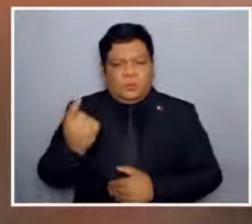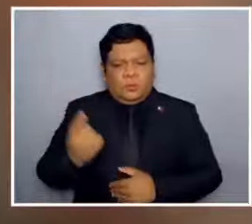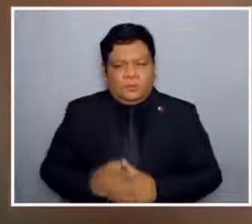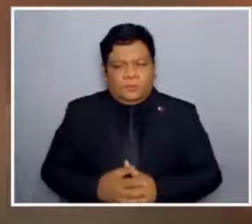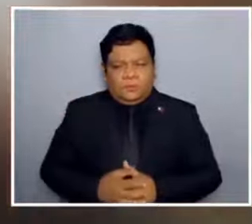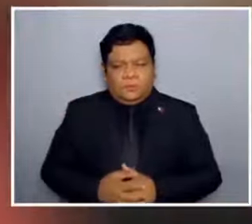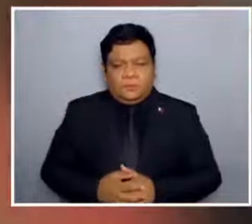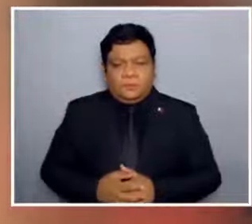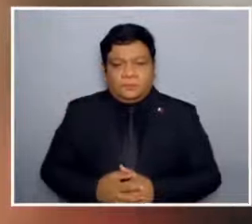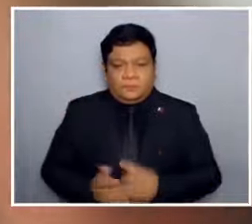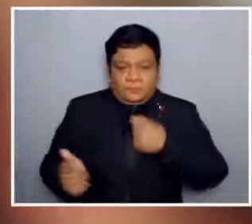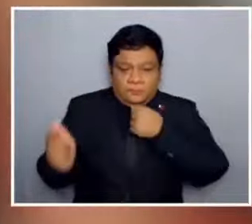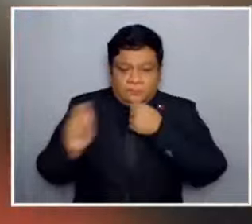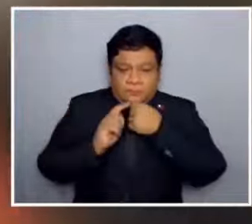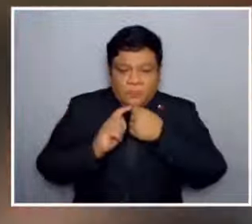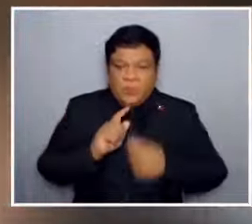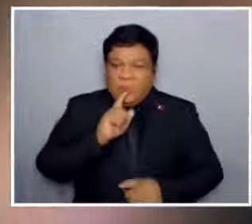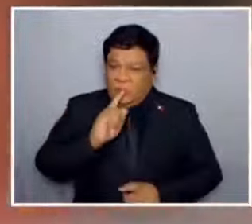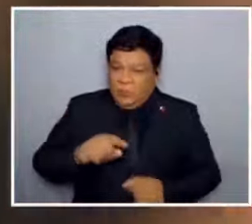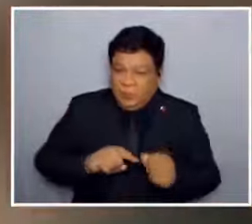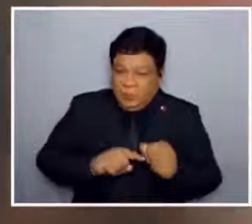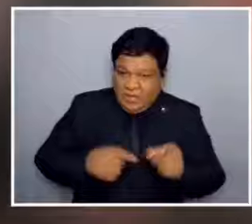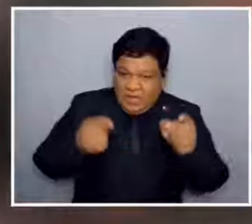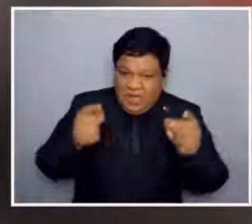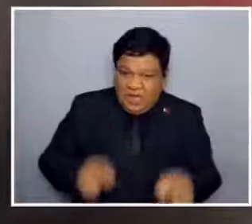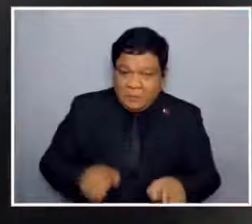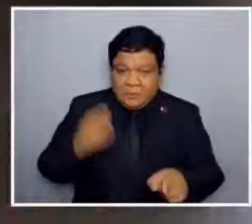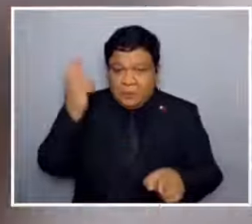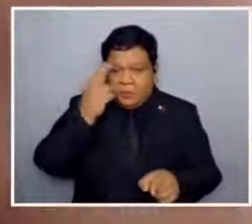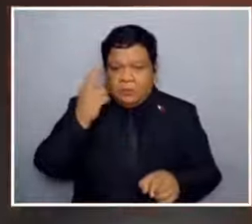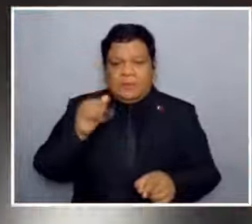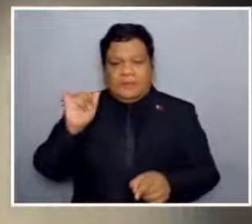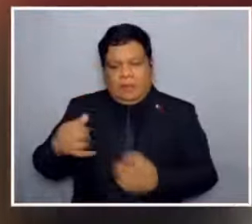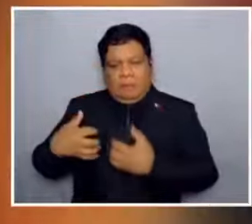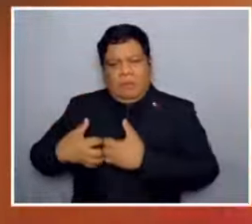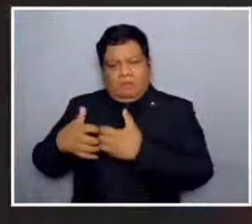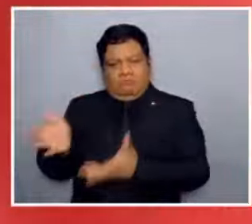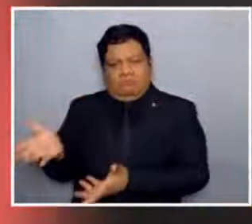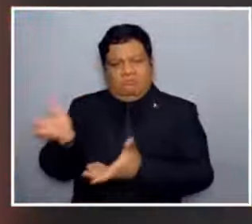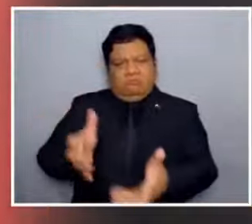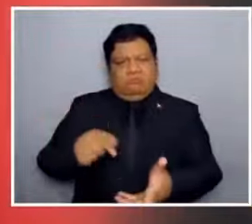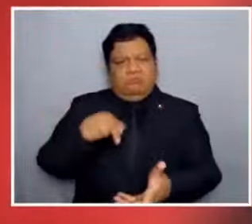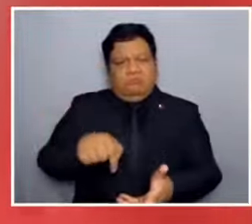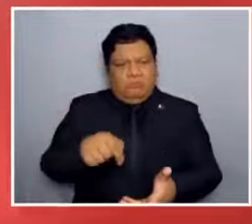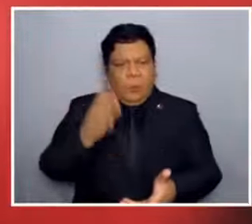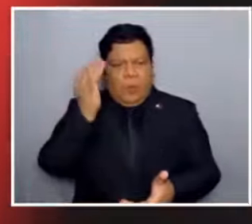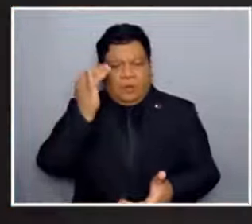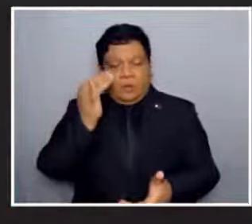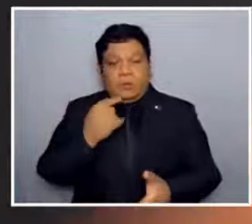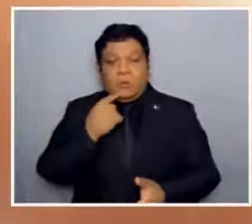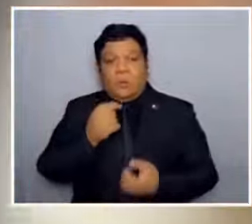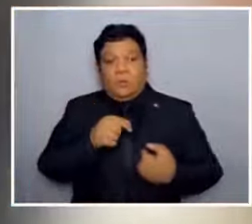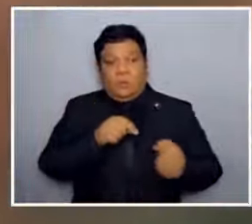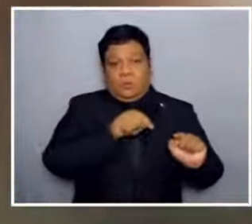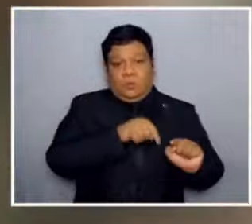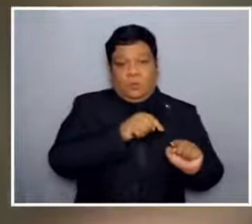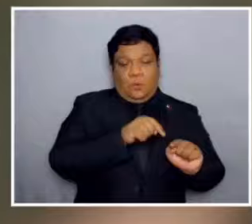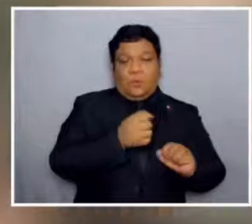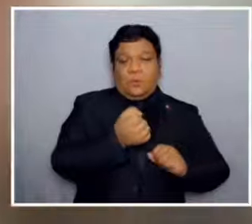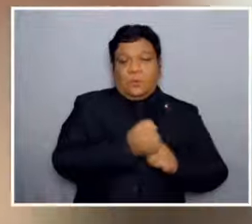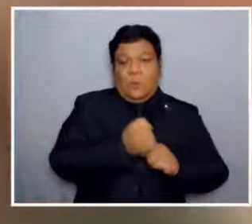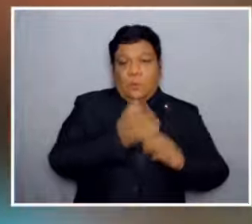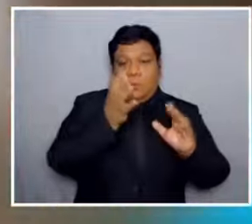Pero ang pinakamitsa ng gulo ay ang pagdala ng mga makina sa Kapitolyo. Giit ng supporters ni Makadato, balae ni re-electionist